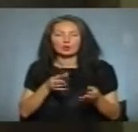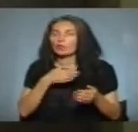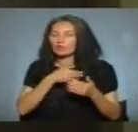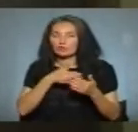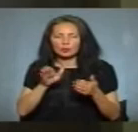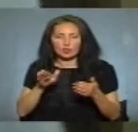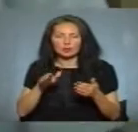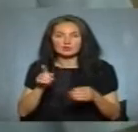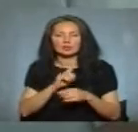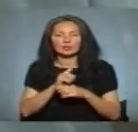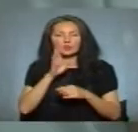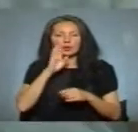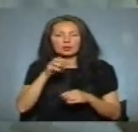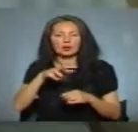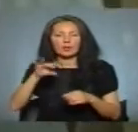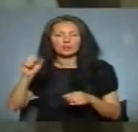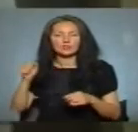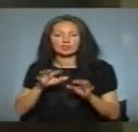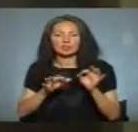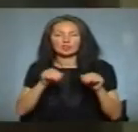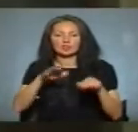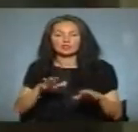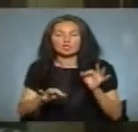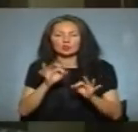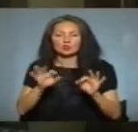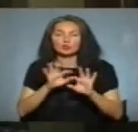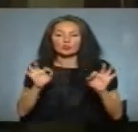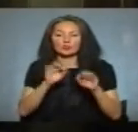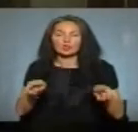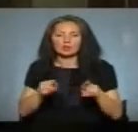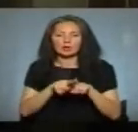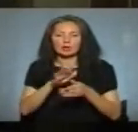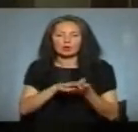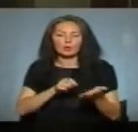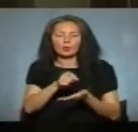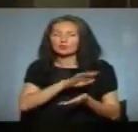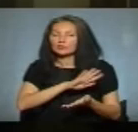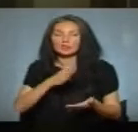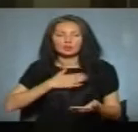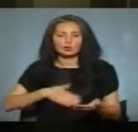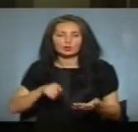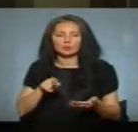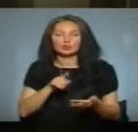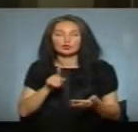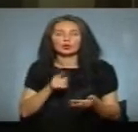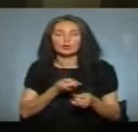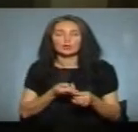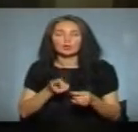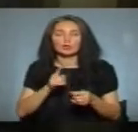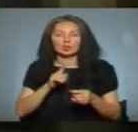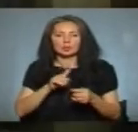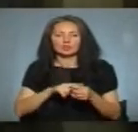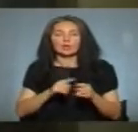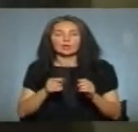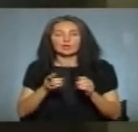Тернополянка Юлія Мамчак рішення суду прокоментувала так. Позовом задоволені, оскільки надали всі докази підміни робочого